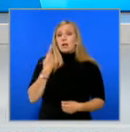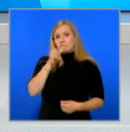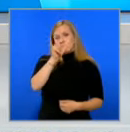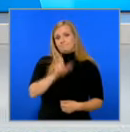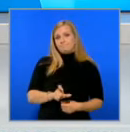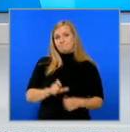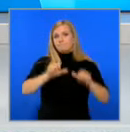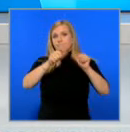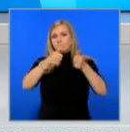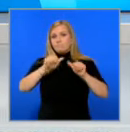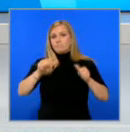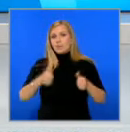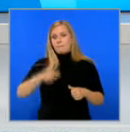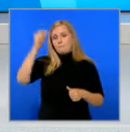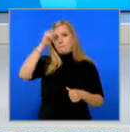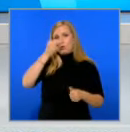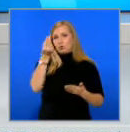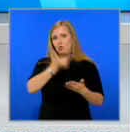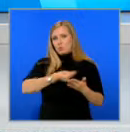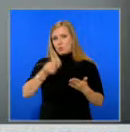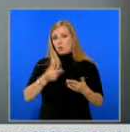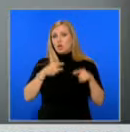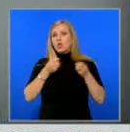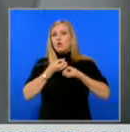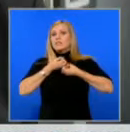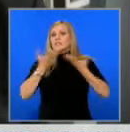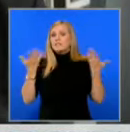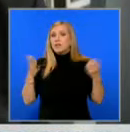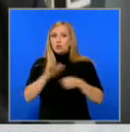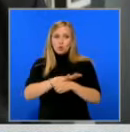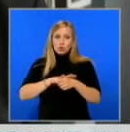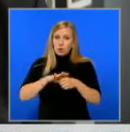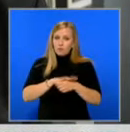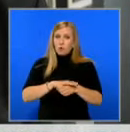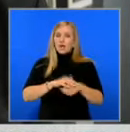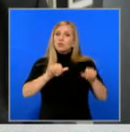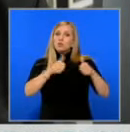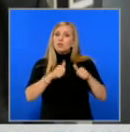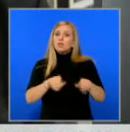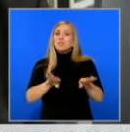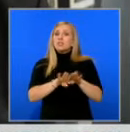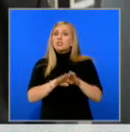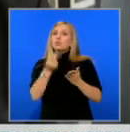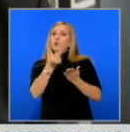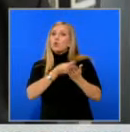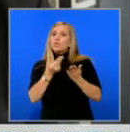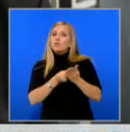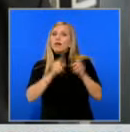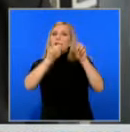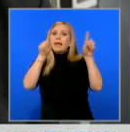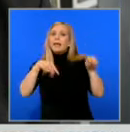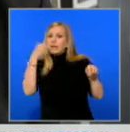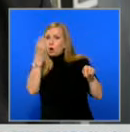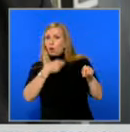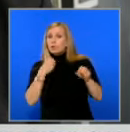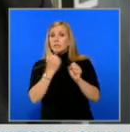съвременното българско изобразително изкуство той е известен основно като скулптор но рисува и икони работи с